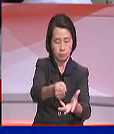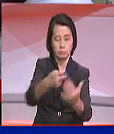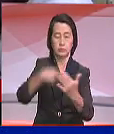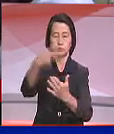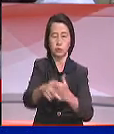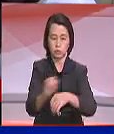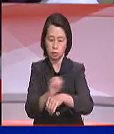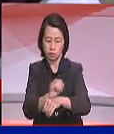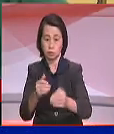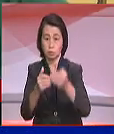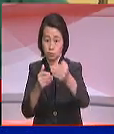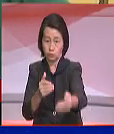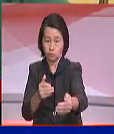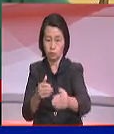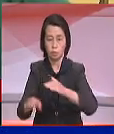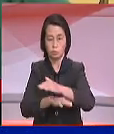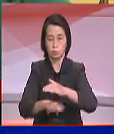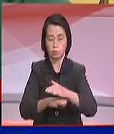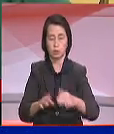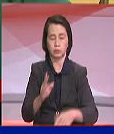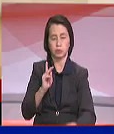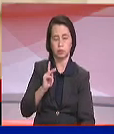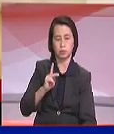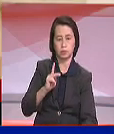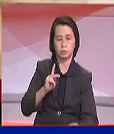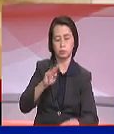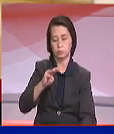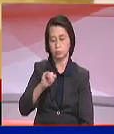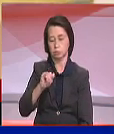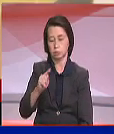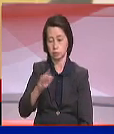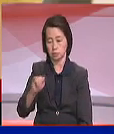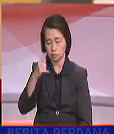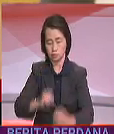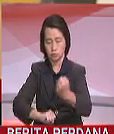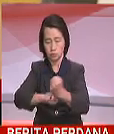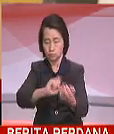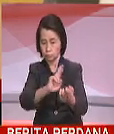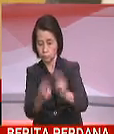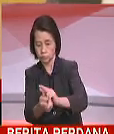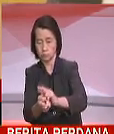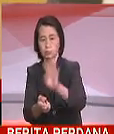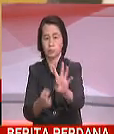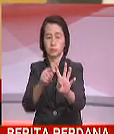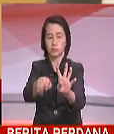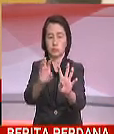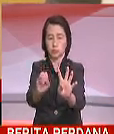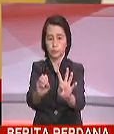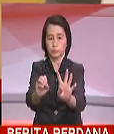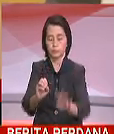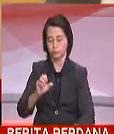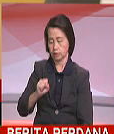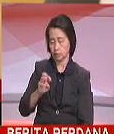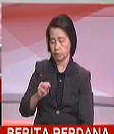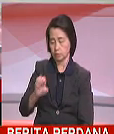program Industry Forward di bawah Kementerian Perdagangan Antarabangsa dan Industri bagi menyokong revolusi industri 4.0.